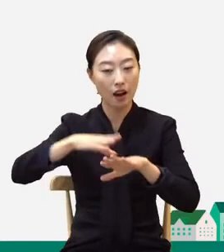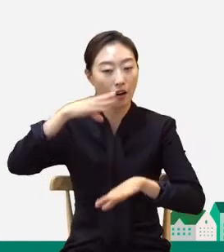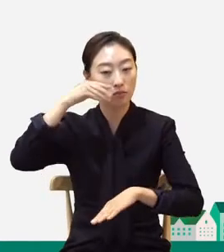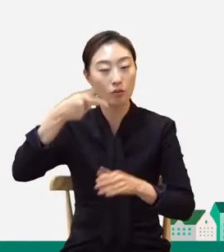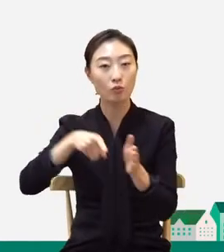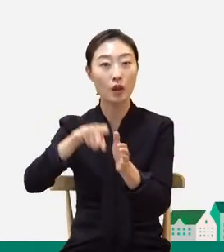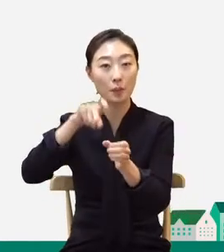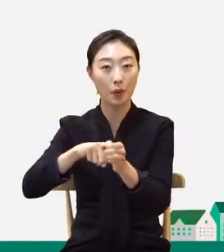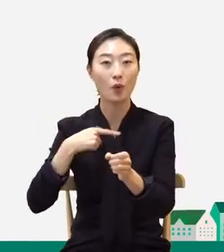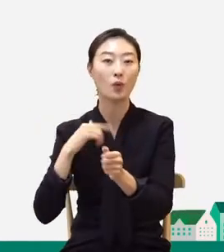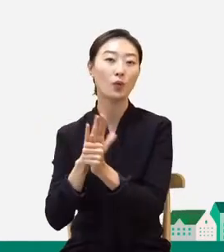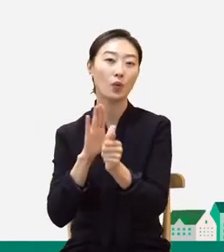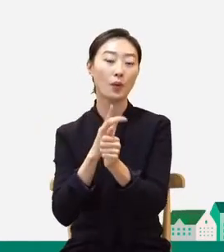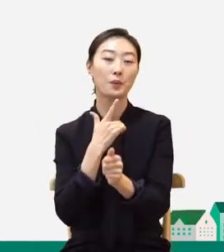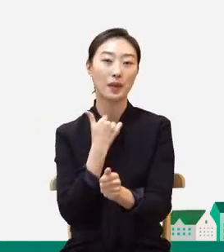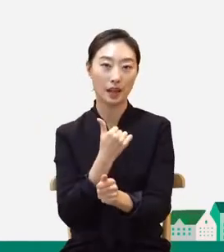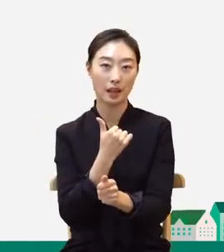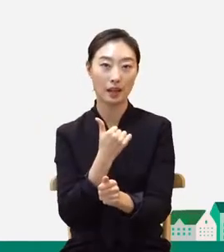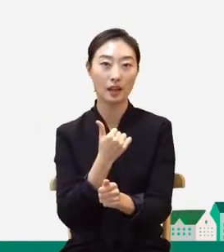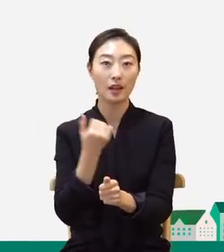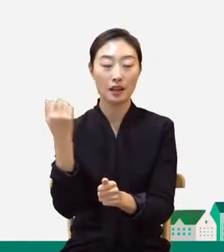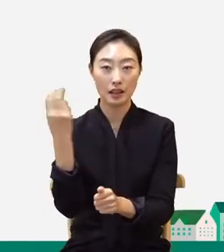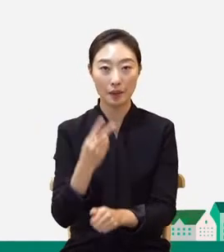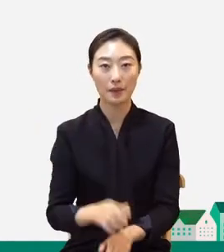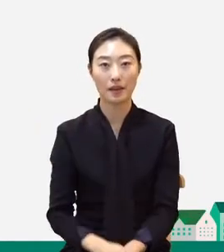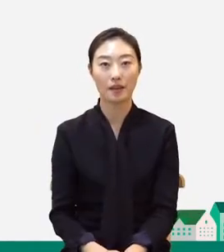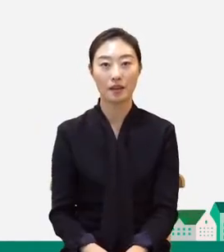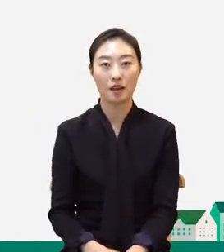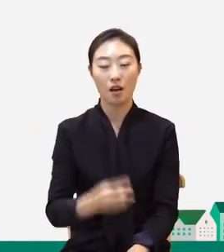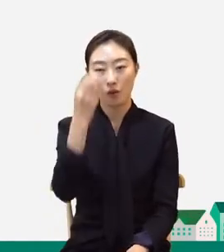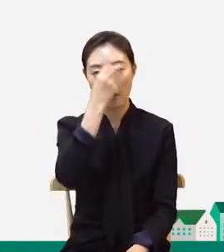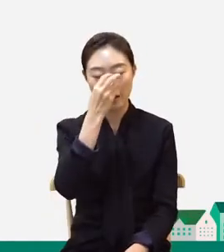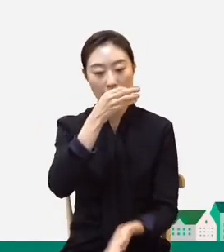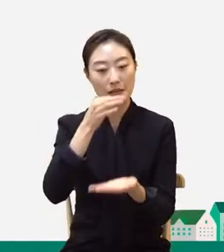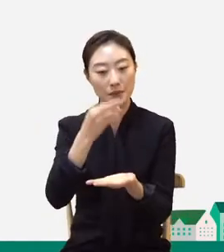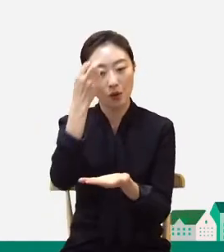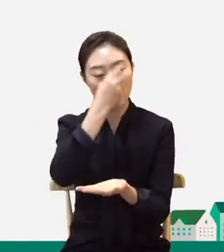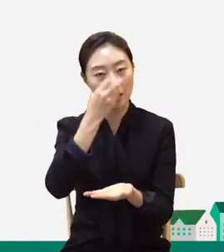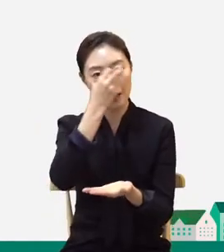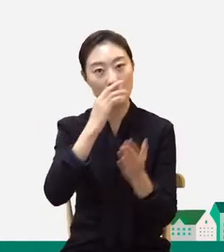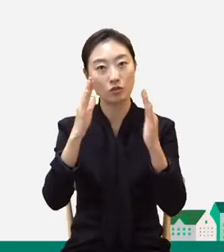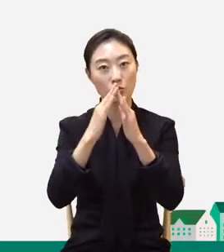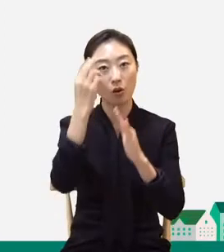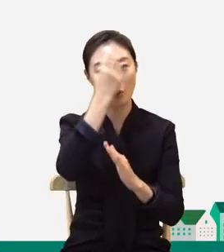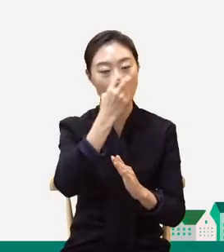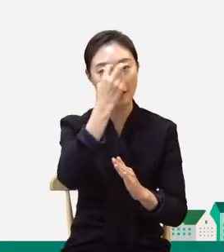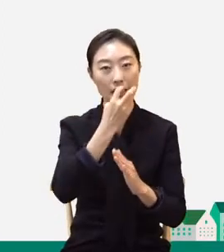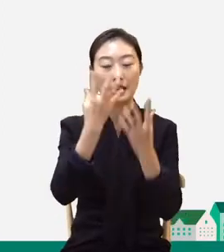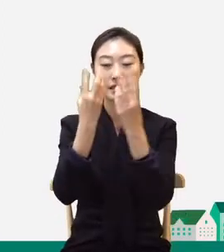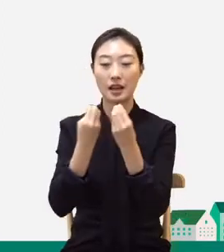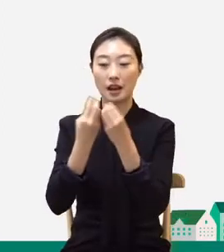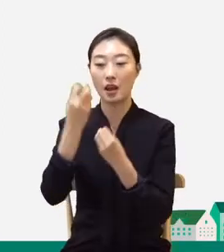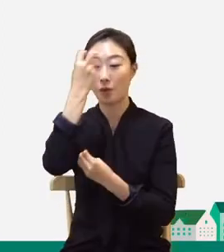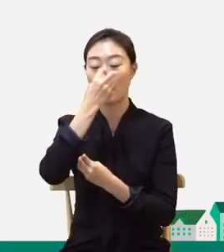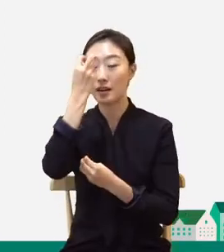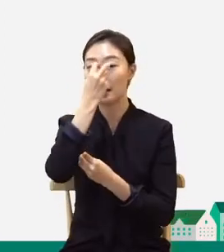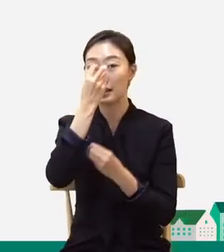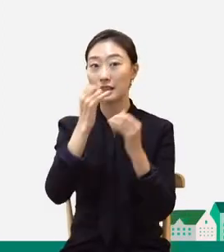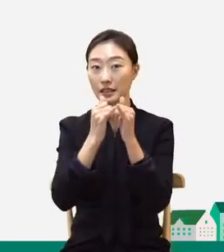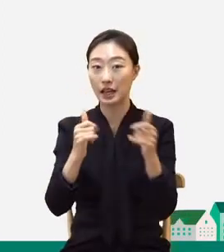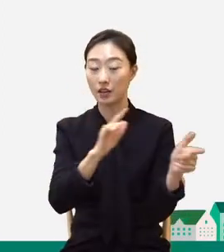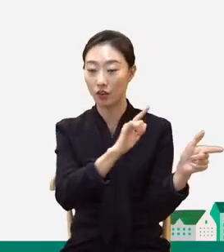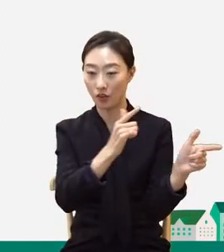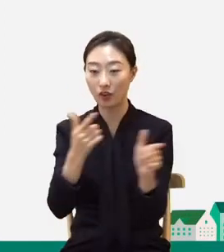했습니다. 그 밖에도 조리지원, 약물관리, 금전관리, 주거지관리 등등 사례관리자 선생님 혹은